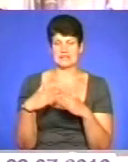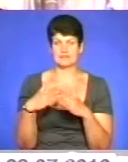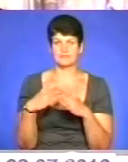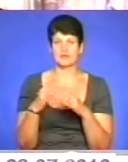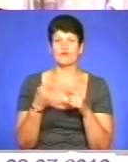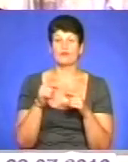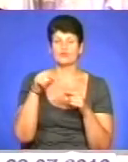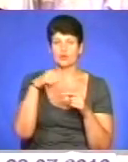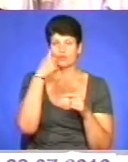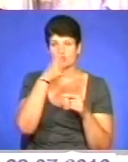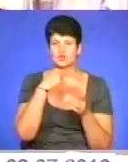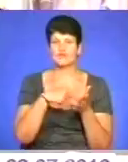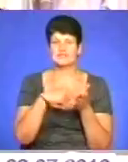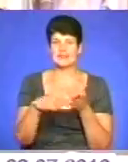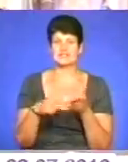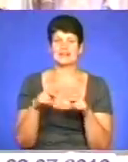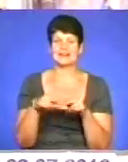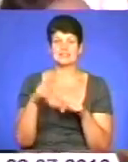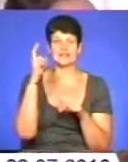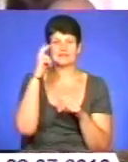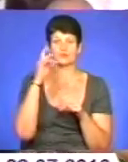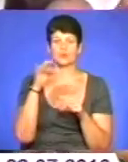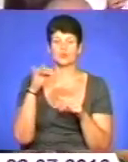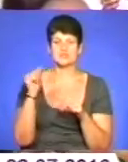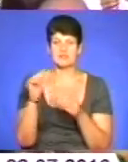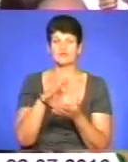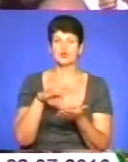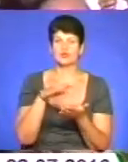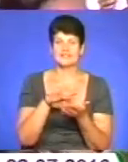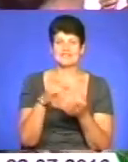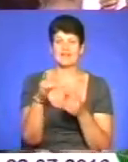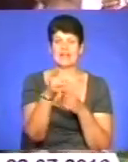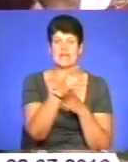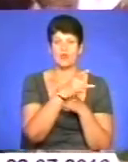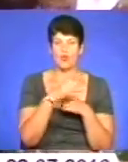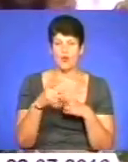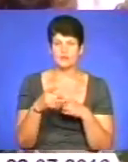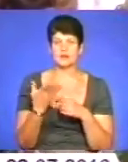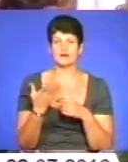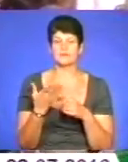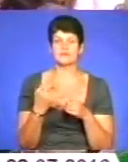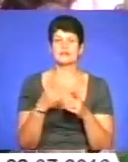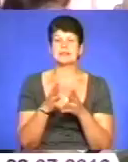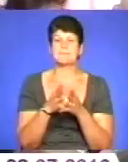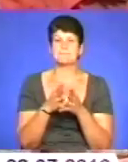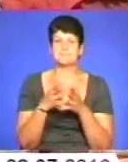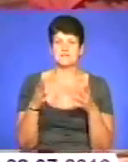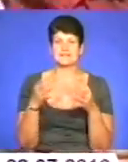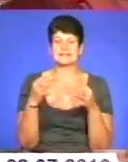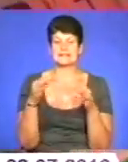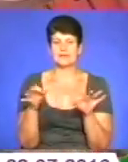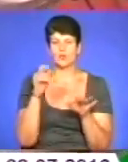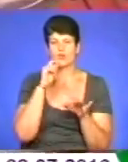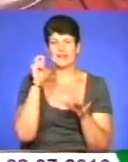Власне, в цьогорічному відзначенні хрещення Київської Русі і в столиці, і в регіонах акцент на абсолютній незалежності